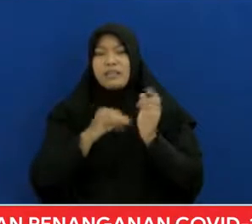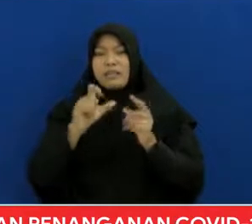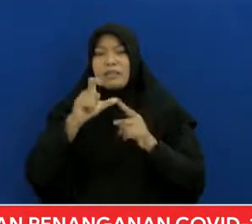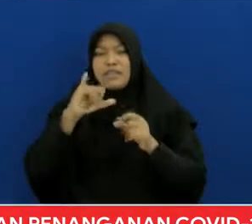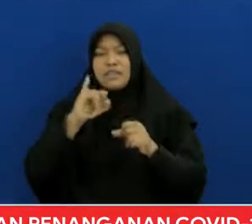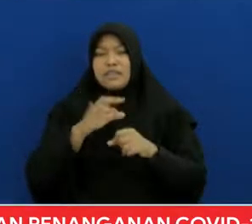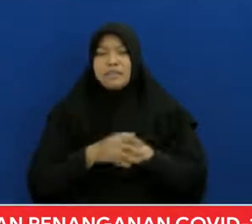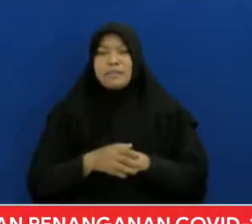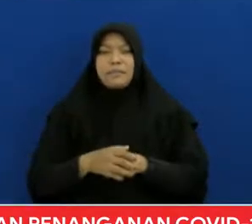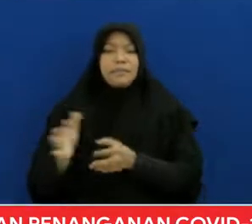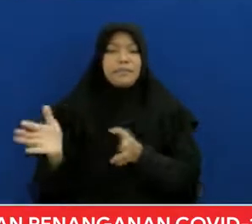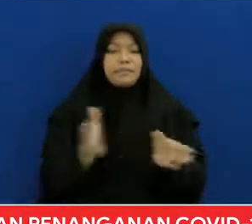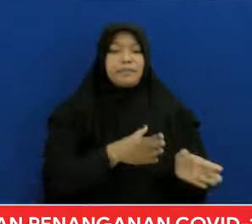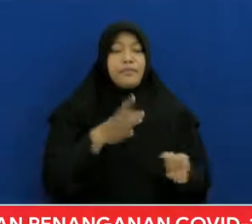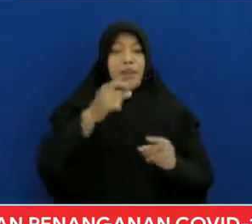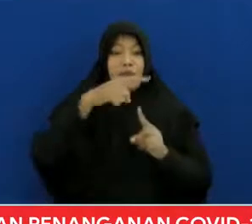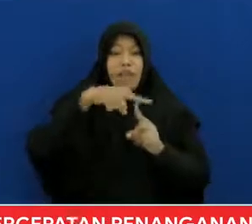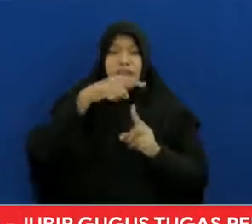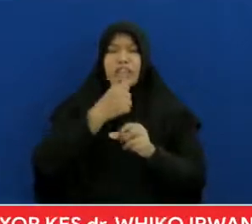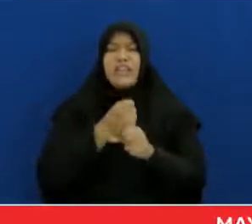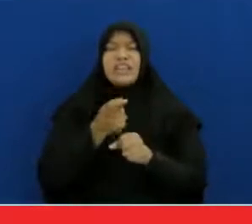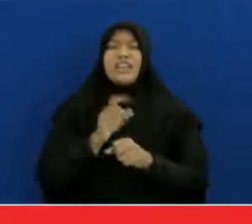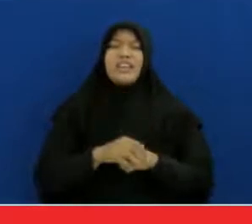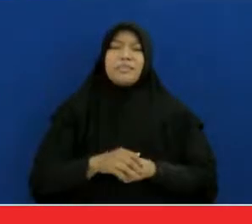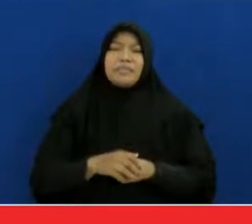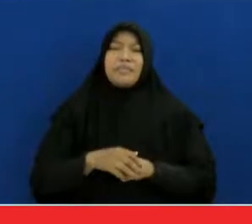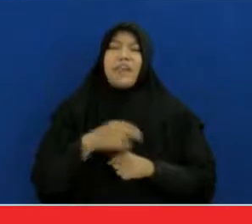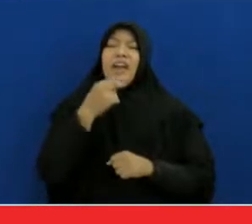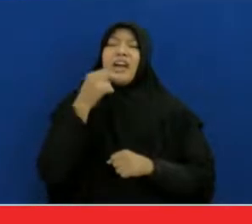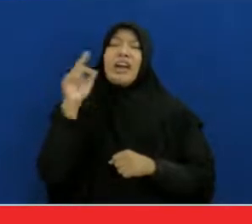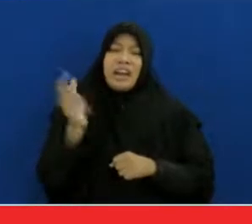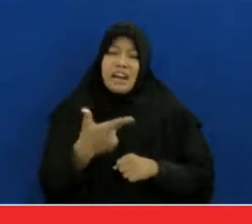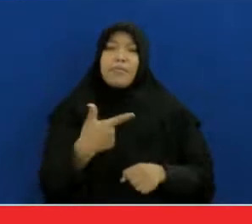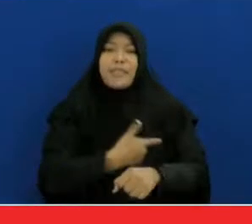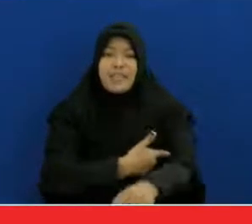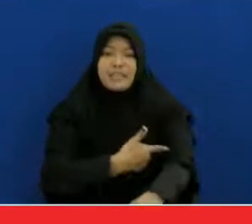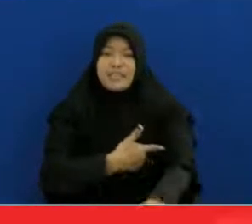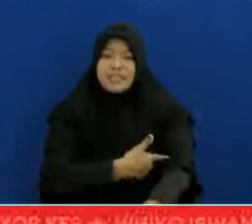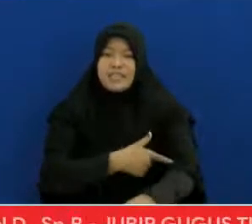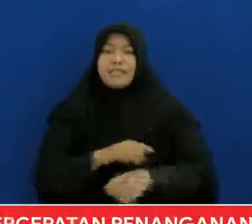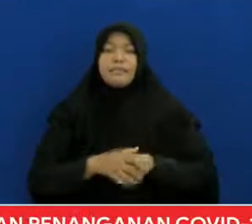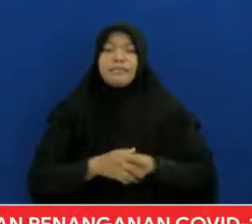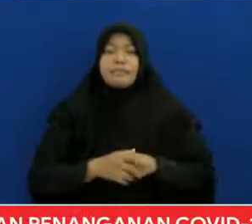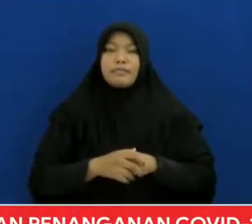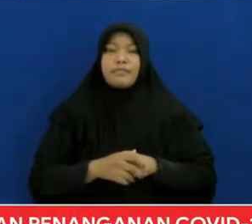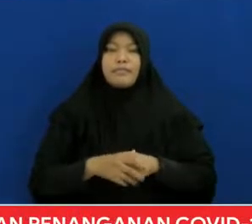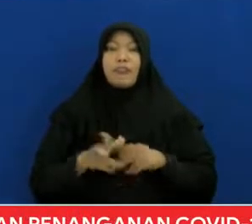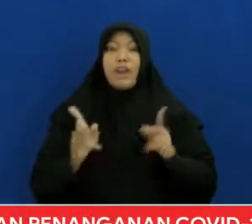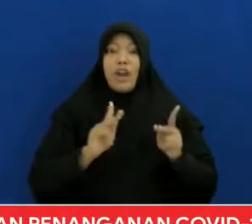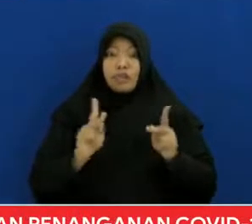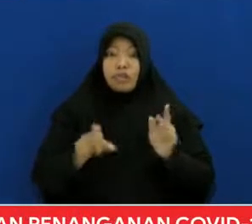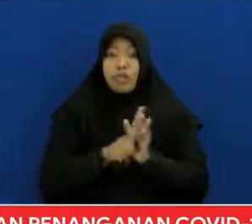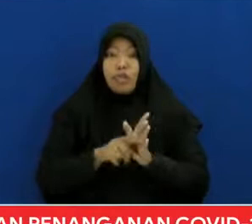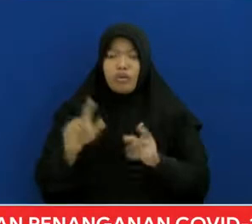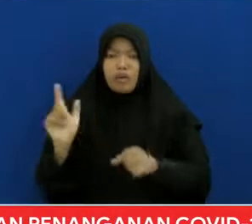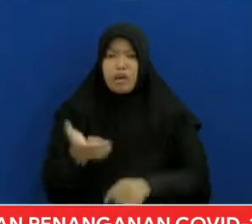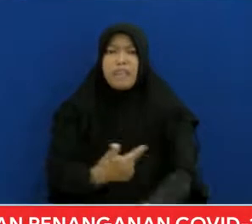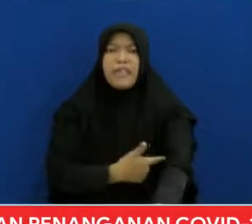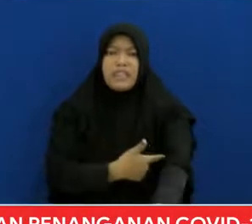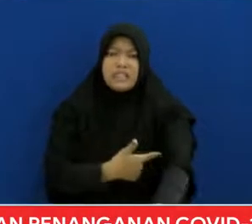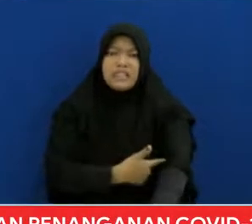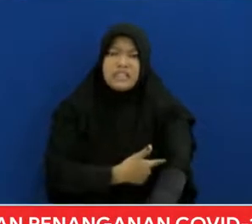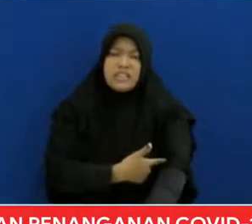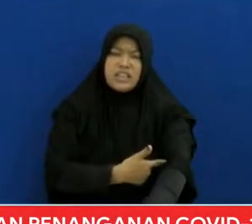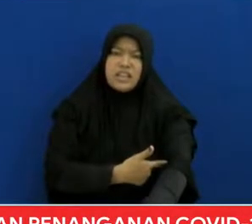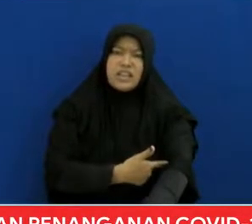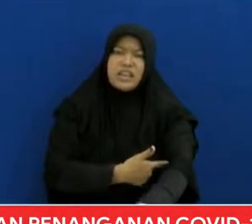OTG ini akan dilakukan pemeriksaan rapid test. Bila rapid test yang dilakukan